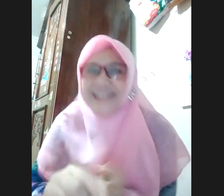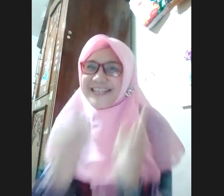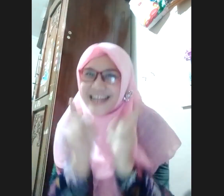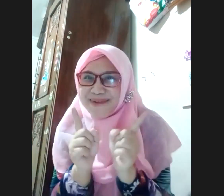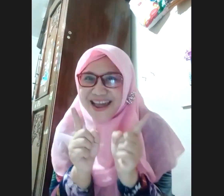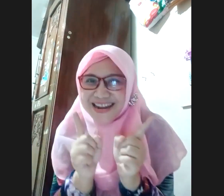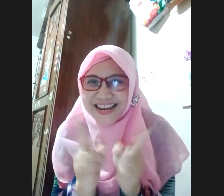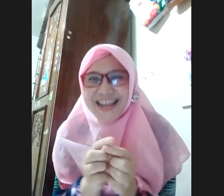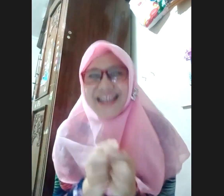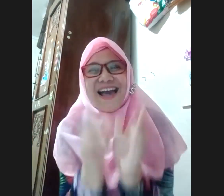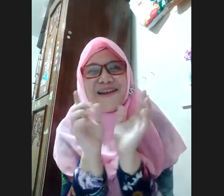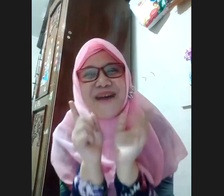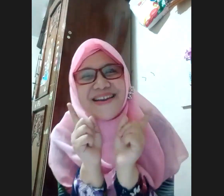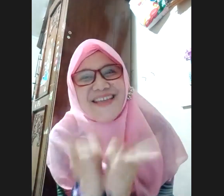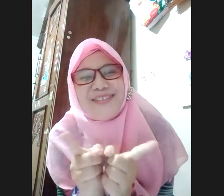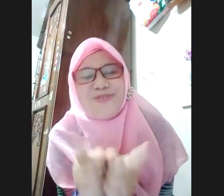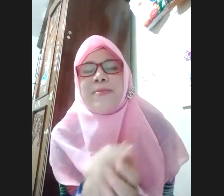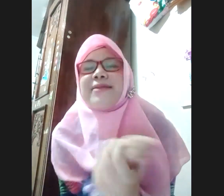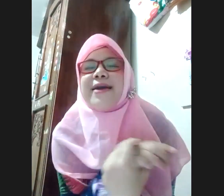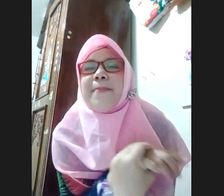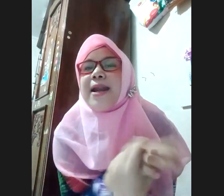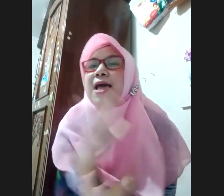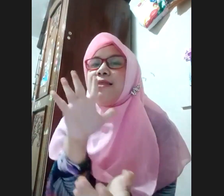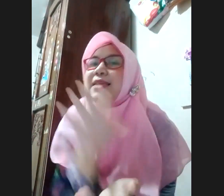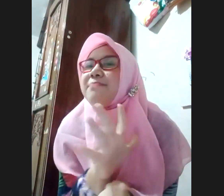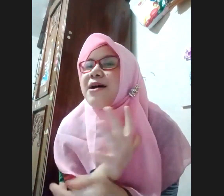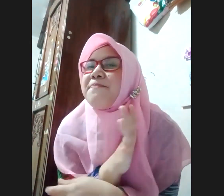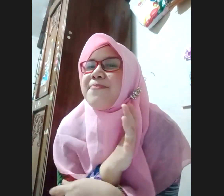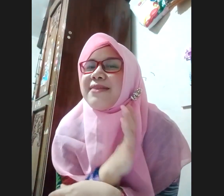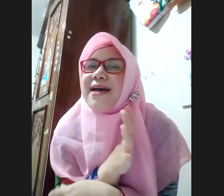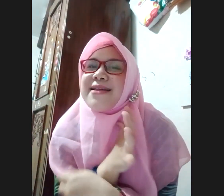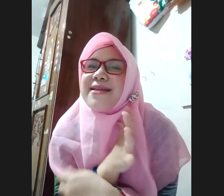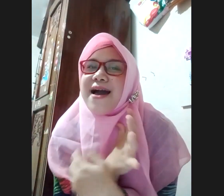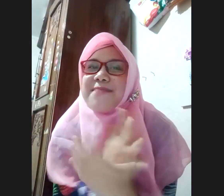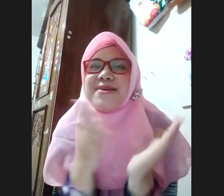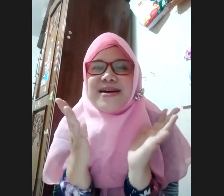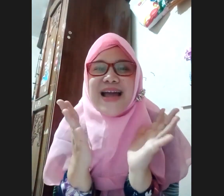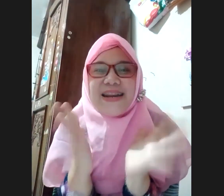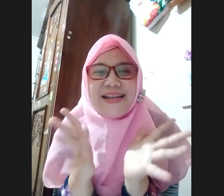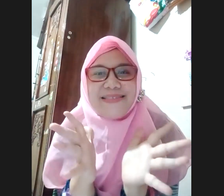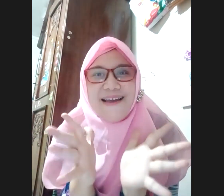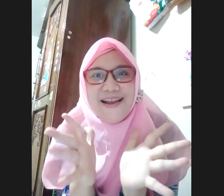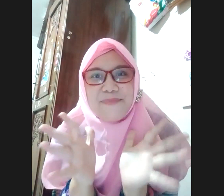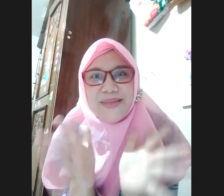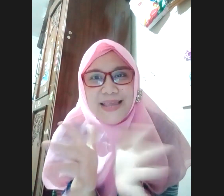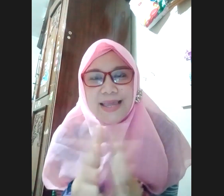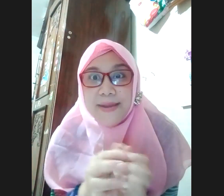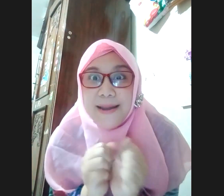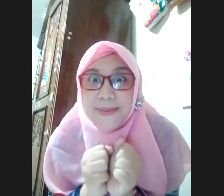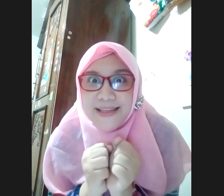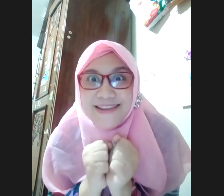dan ini yang menarik nih, karena panitia sudah menyiapkan 5 pertanyaan menarik nanti akan